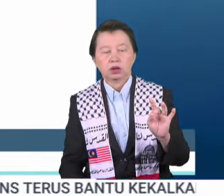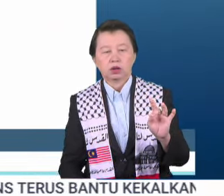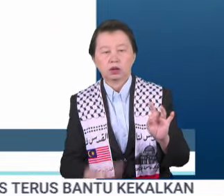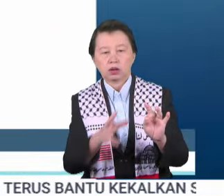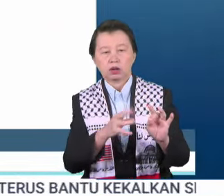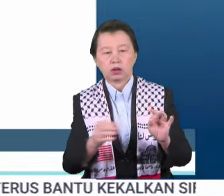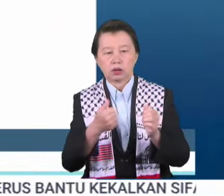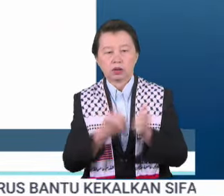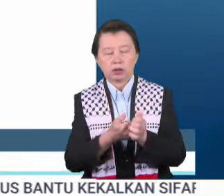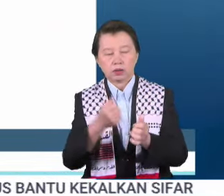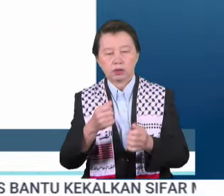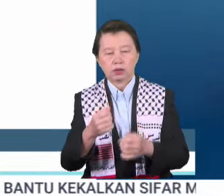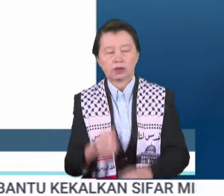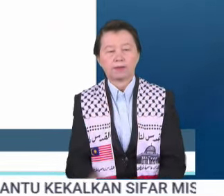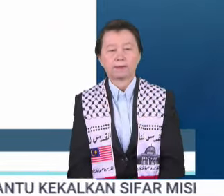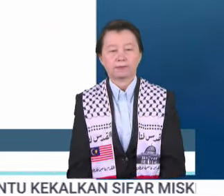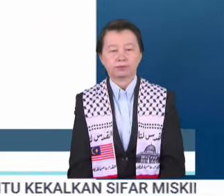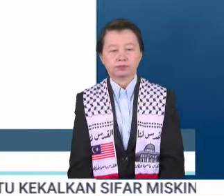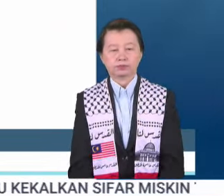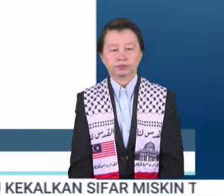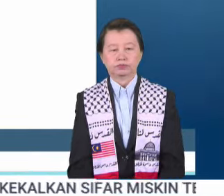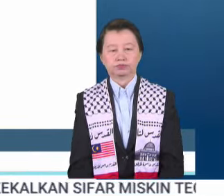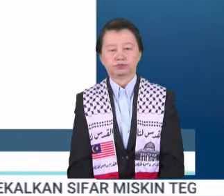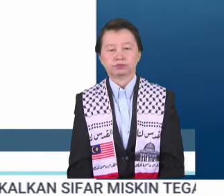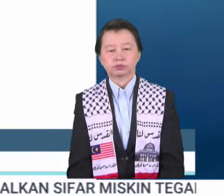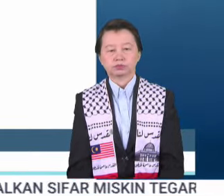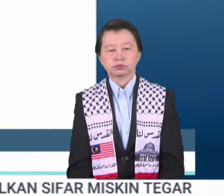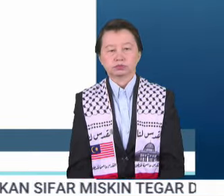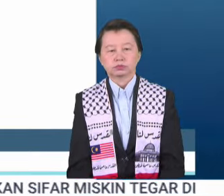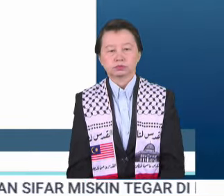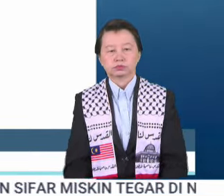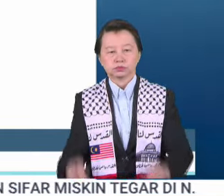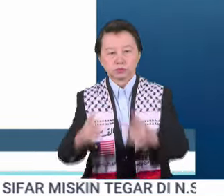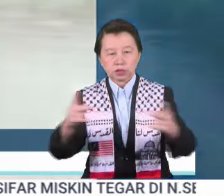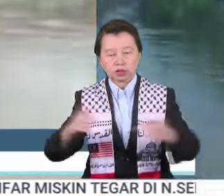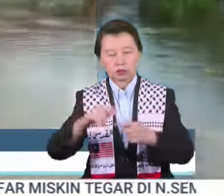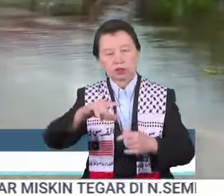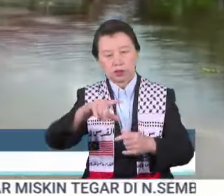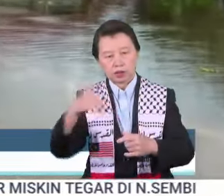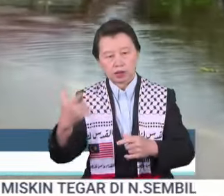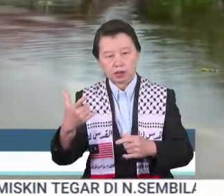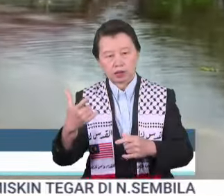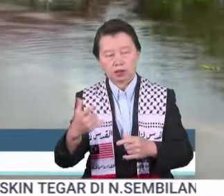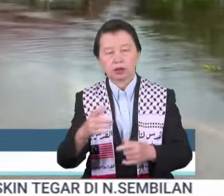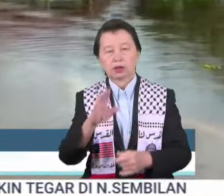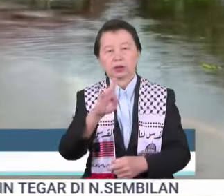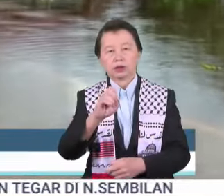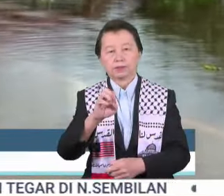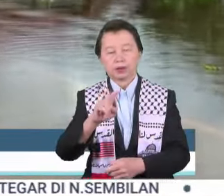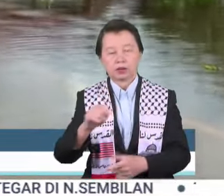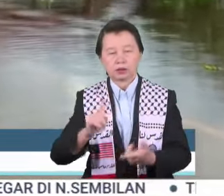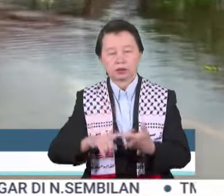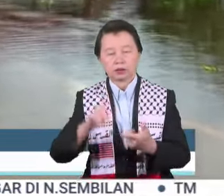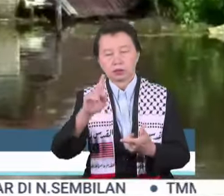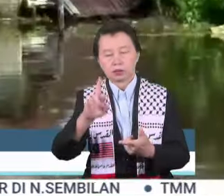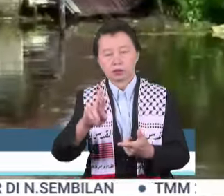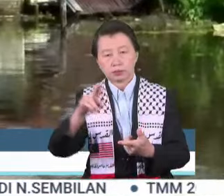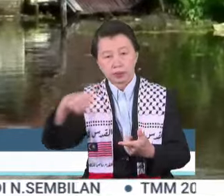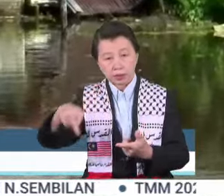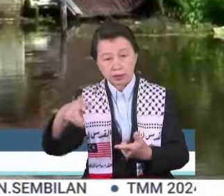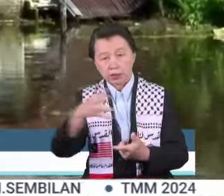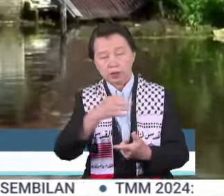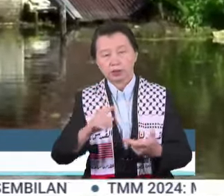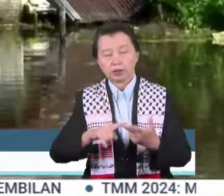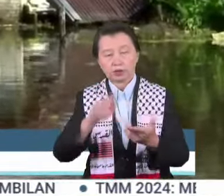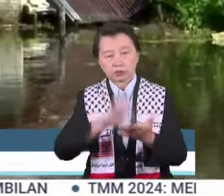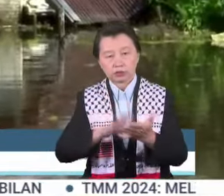terusan bakat dua dan pusat penyembelihan GP kawasan lain termasuk kebakat telekom Rantau Panjang serta